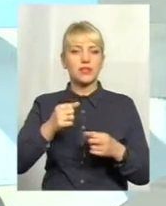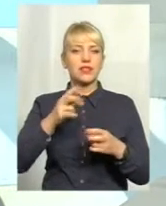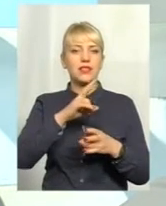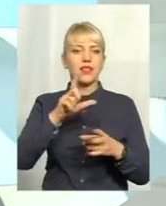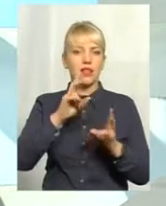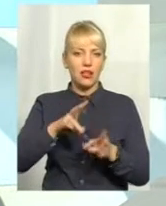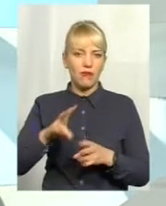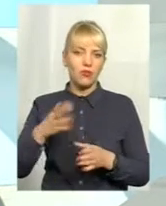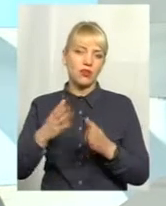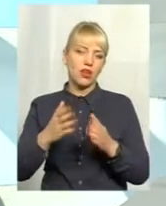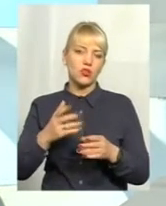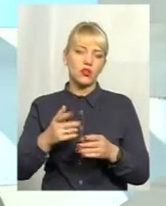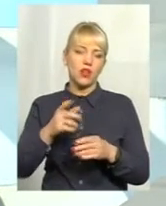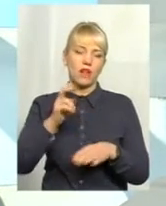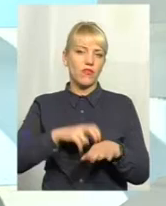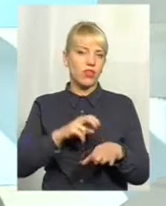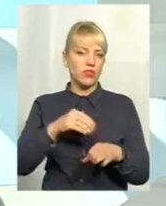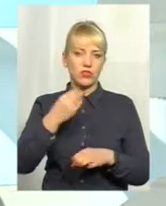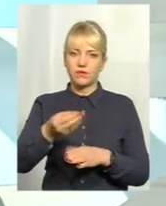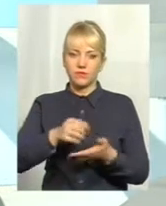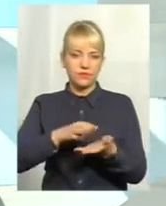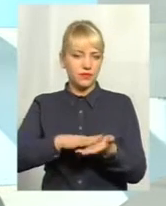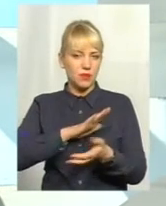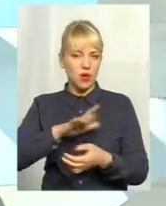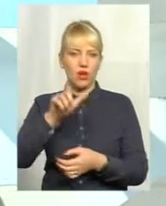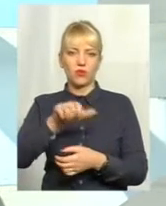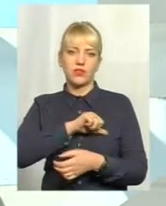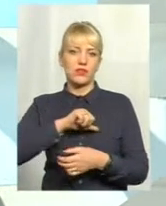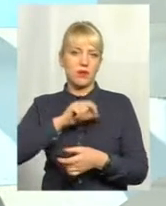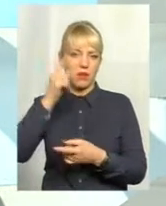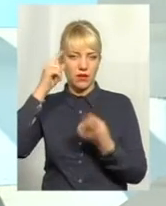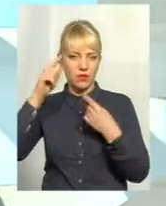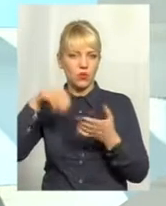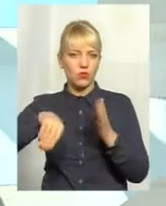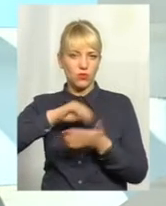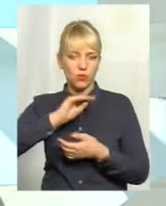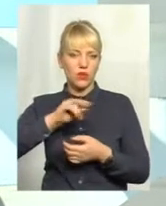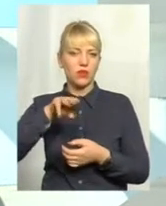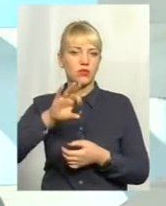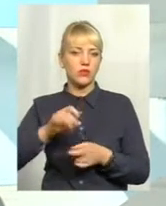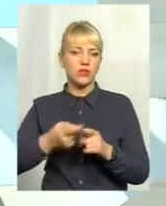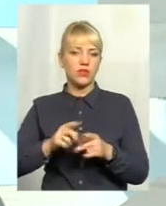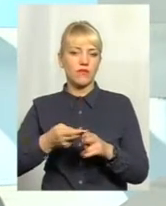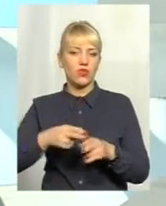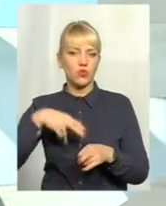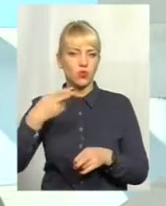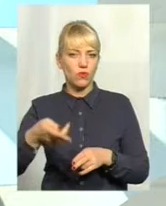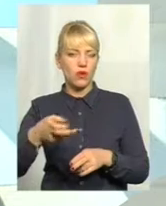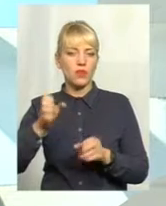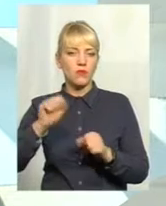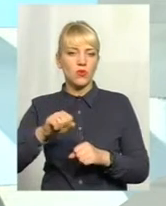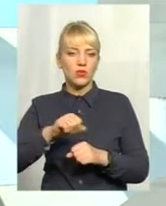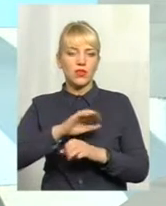не призначав таких ліків, а людина собі купувала їх на власний розсуд, то дане відшкодування може бути і